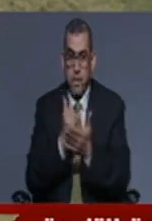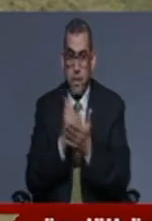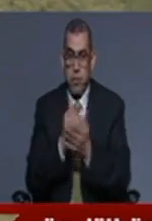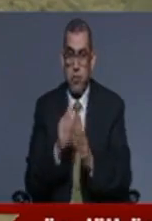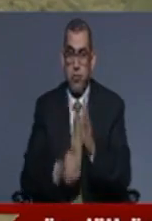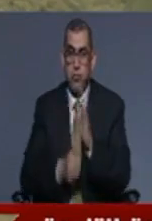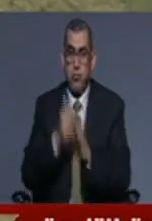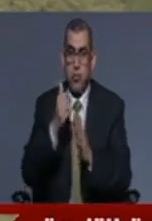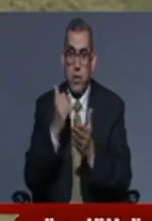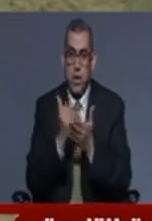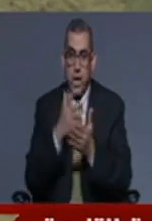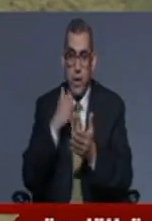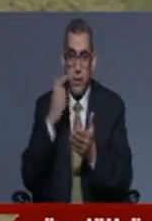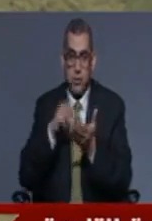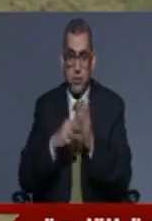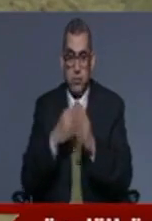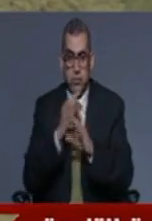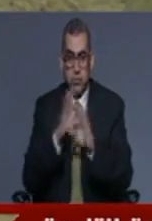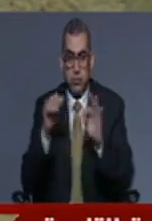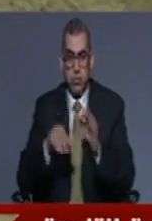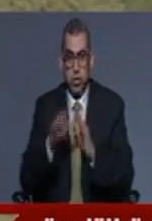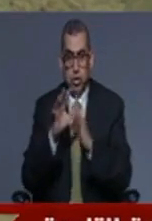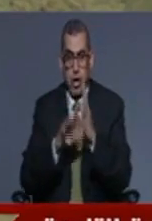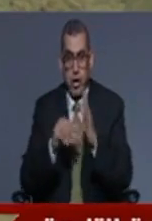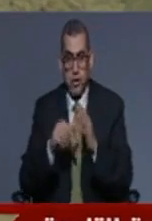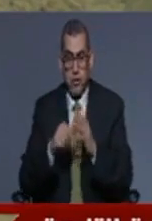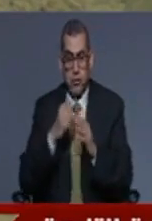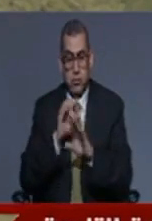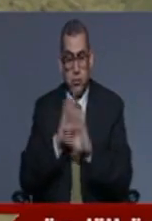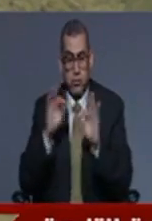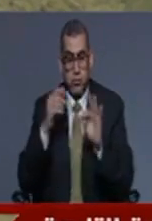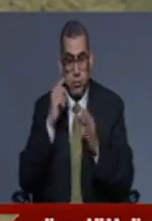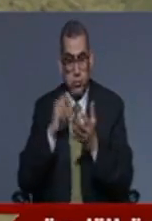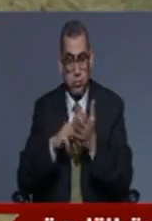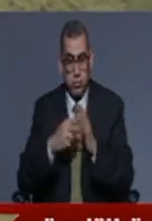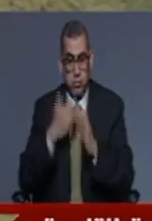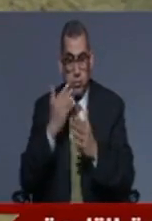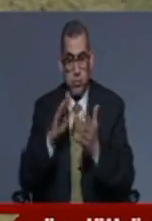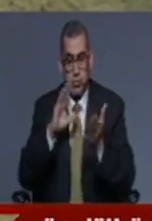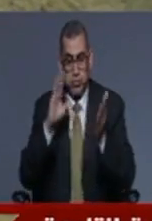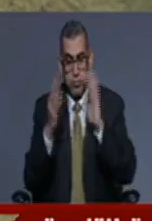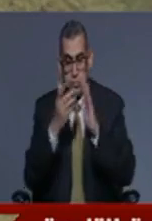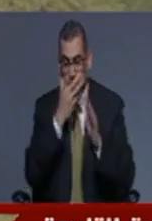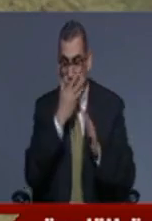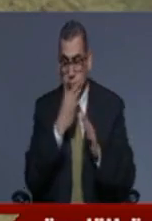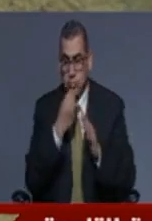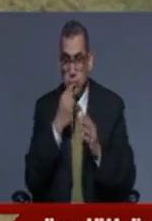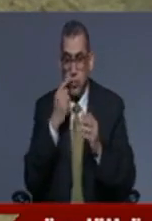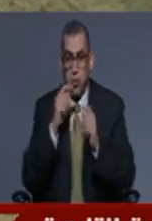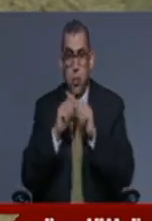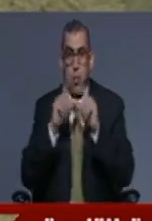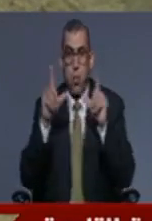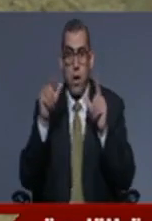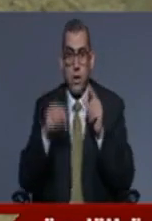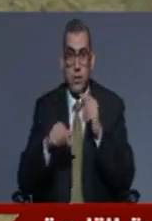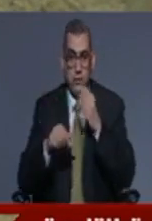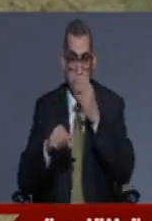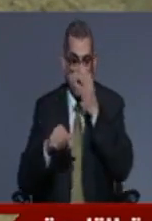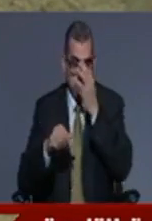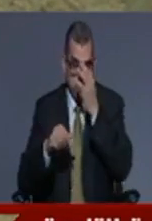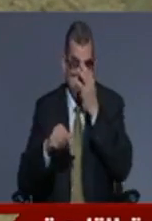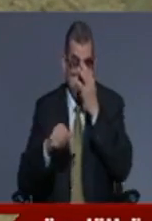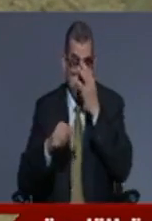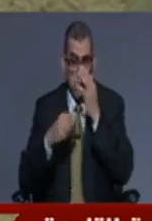نحو السياسات. وكل ذلك يجب أن ينعكس بشكل أوضح على